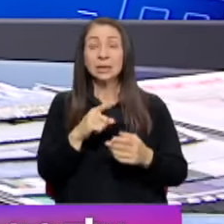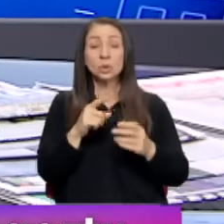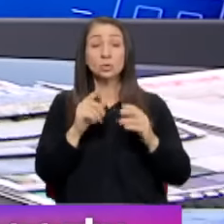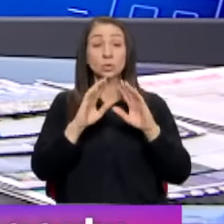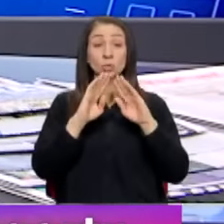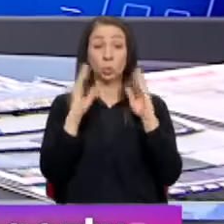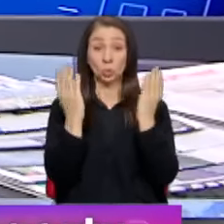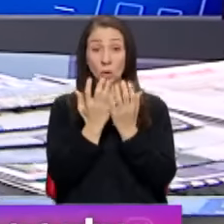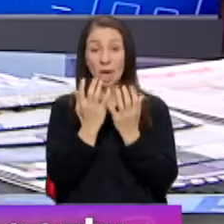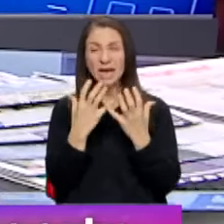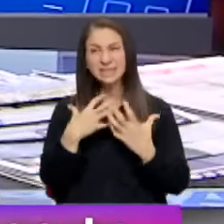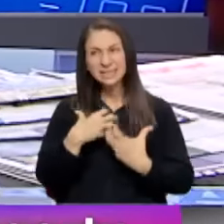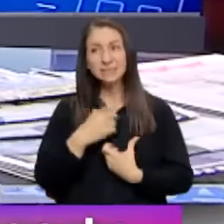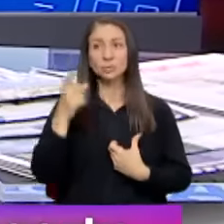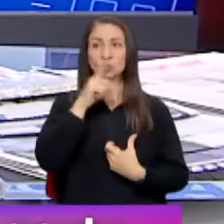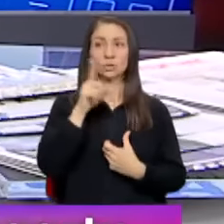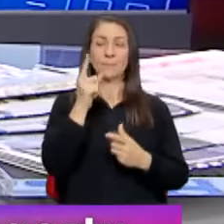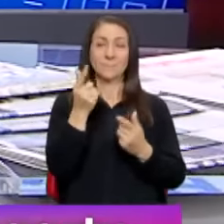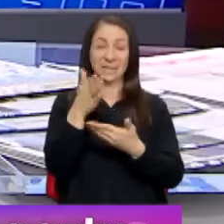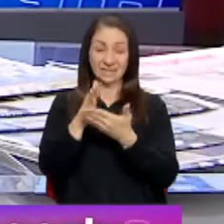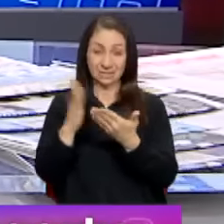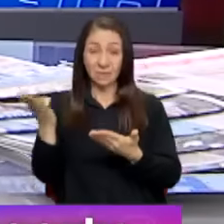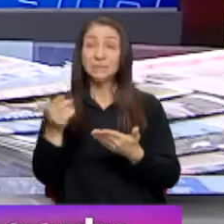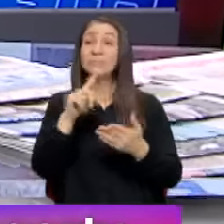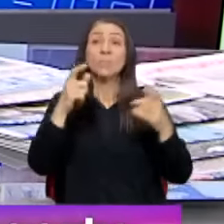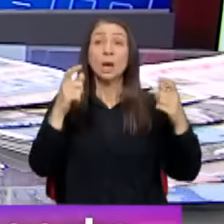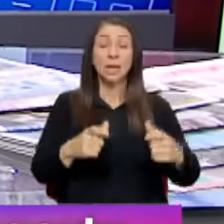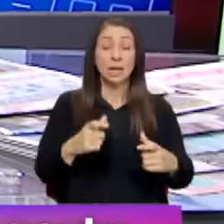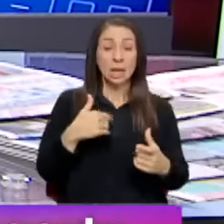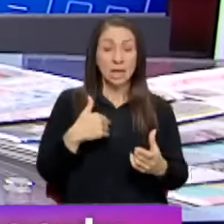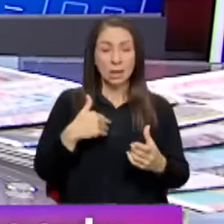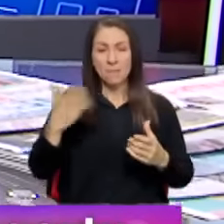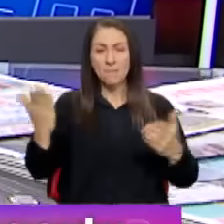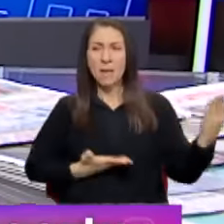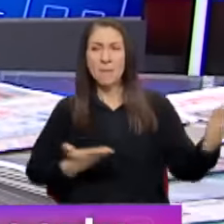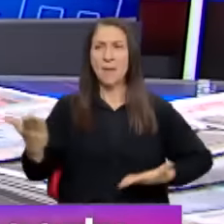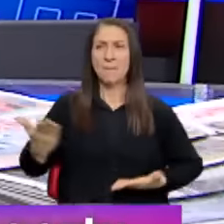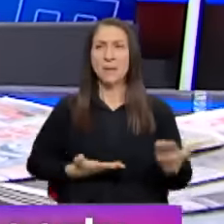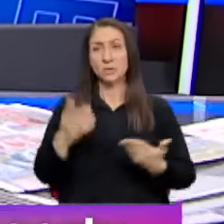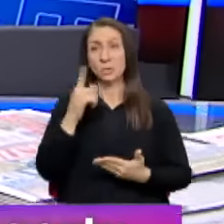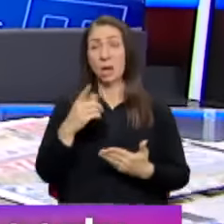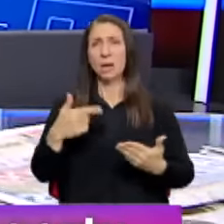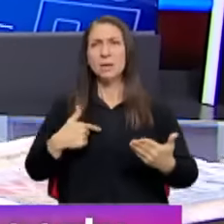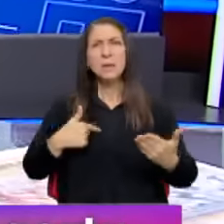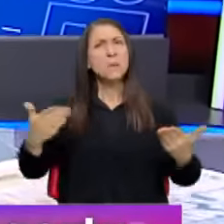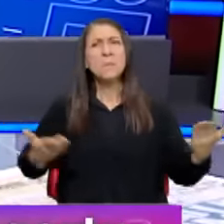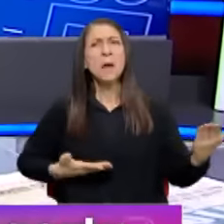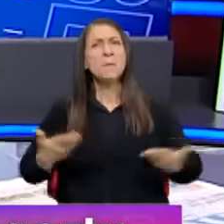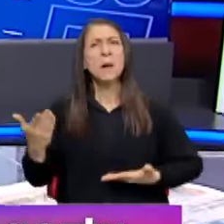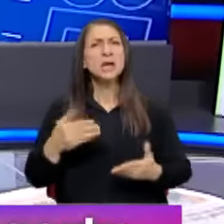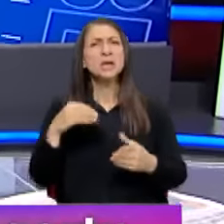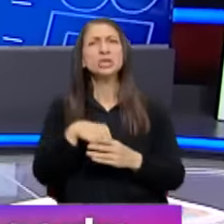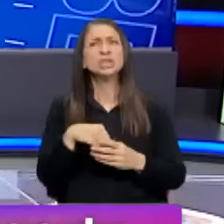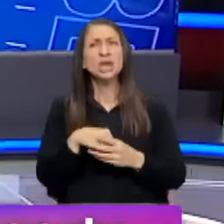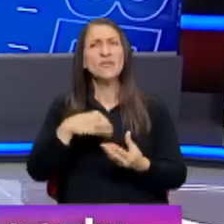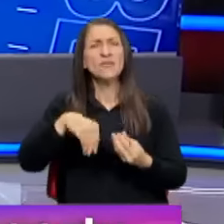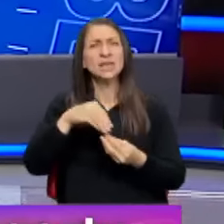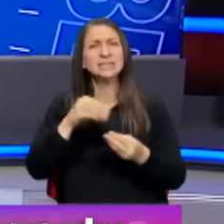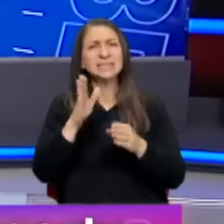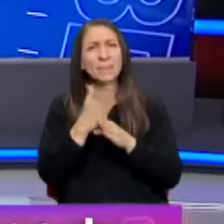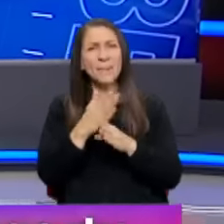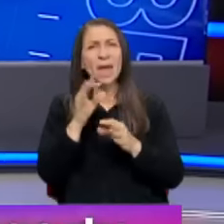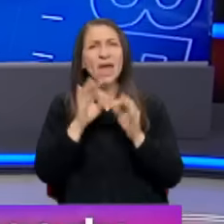küresel sarsıntılardan dolayı bir kısmı, diğer kısmı ayağımıza takılan çelmeler. Ayağımıza takılan çelmelerin içinde faiz sebep